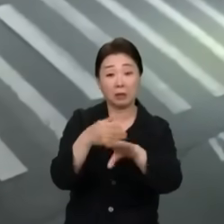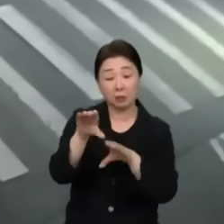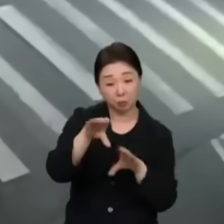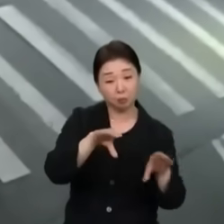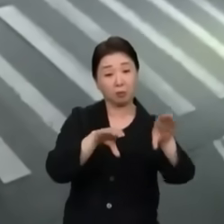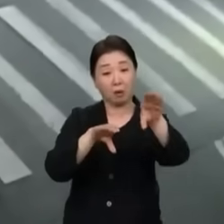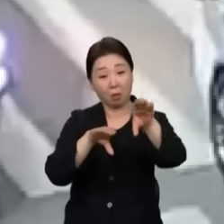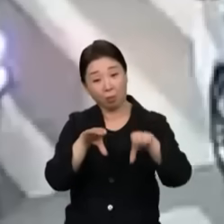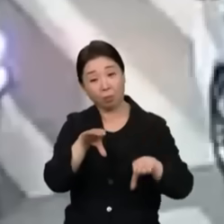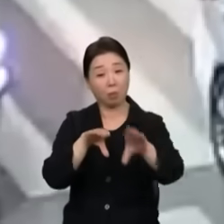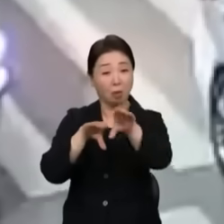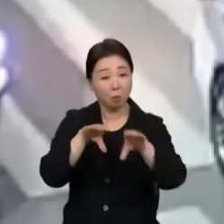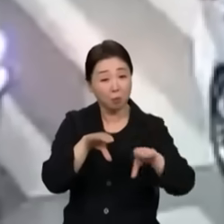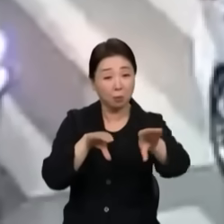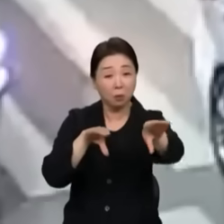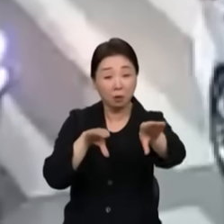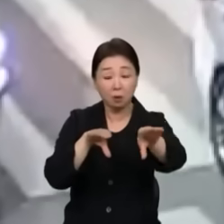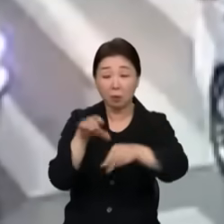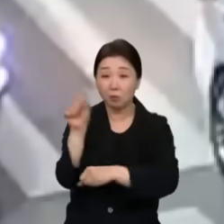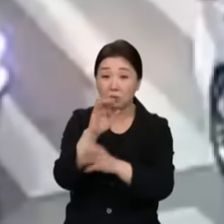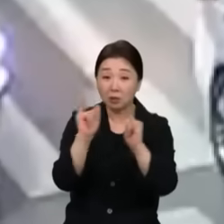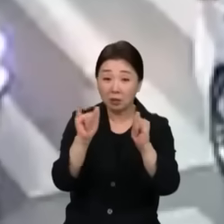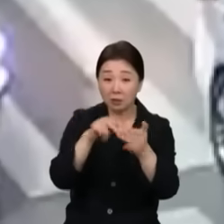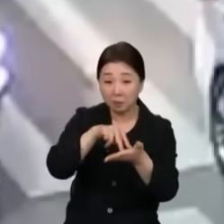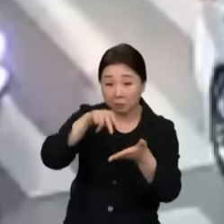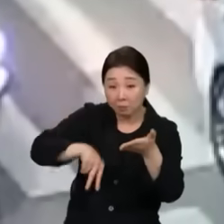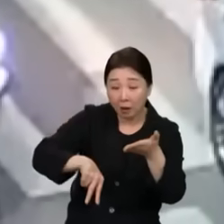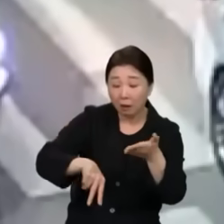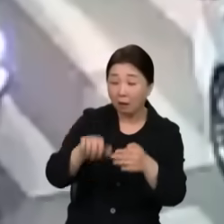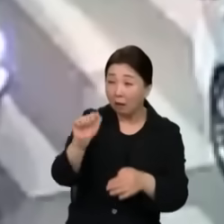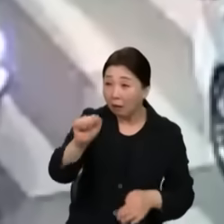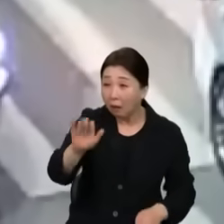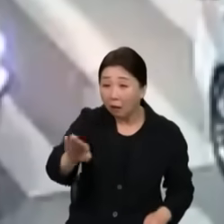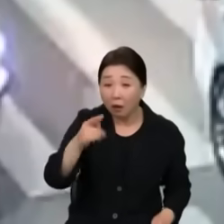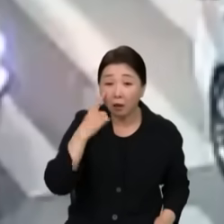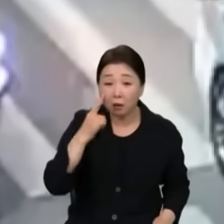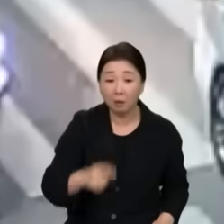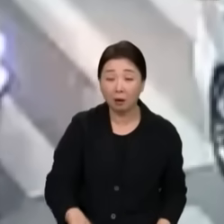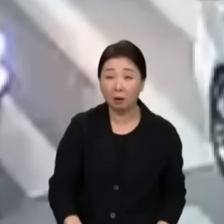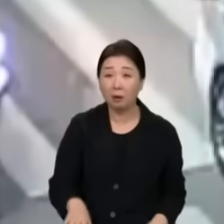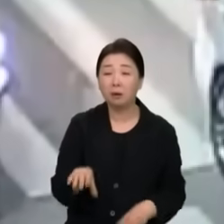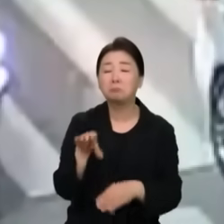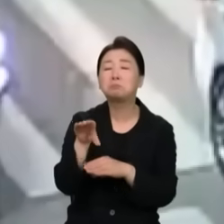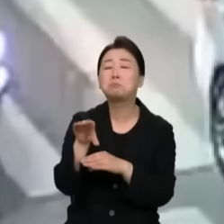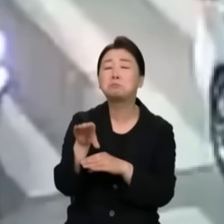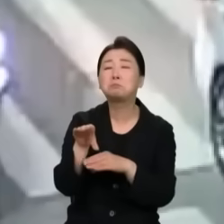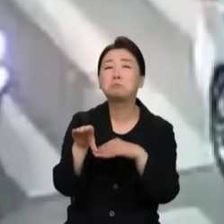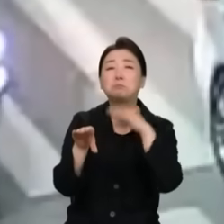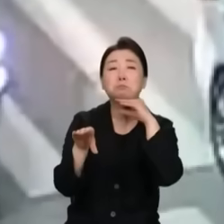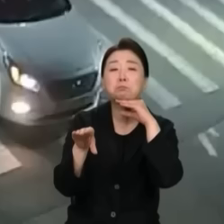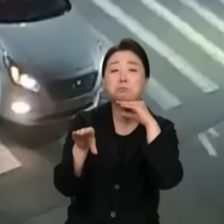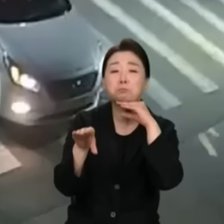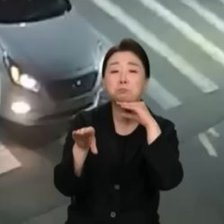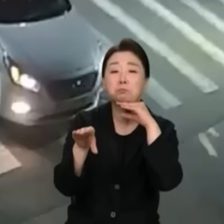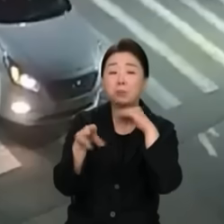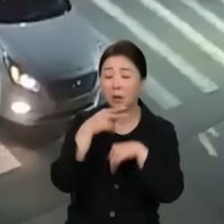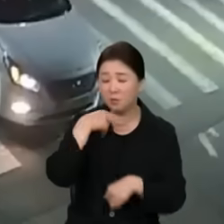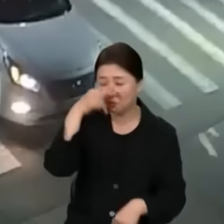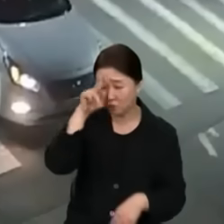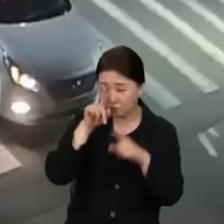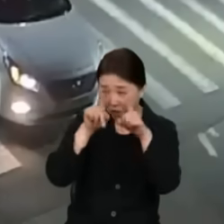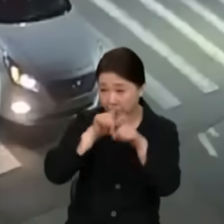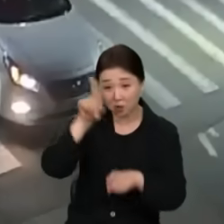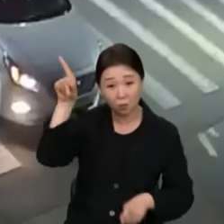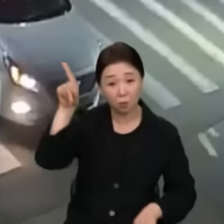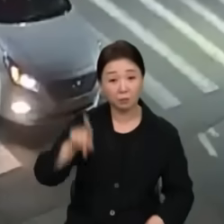지나칩니다. 지나던 운전자가 차에서 내려 차창을 두드려보지만 꼼짝하지 않습니다. 음주 의심신고를